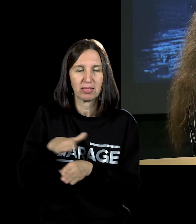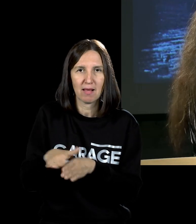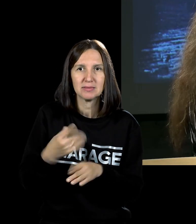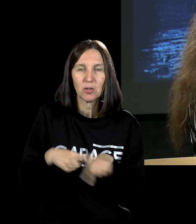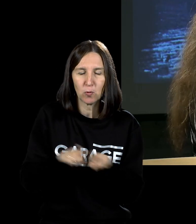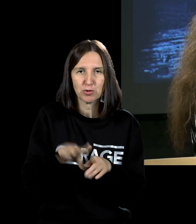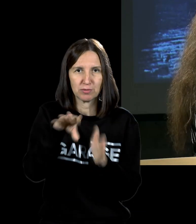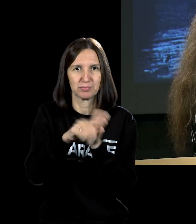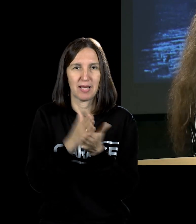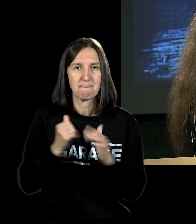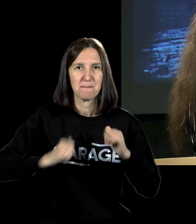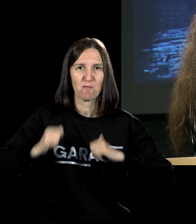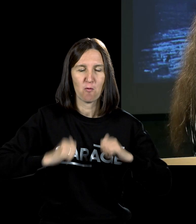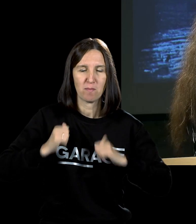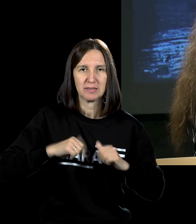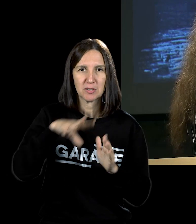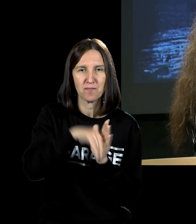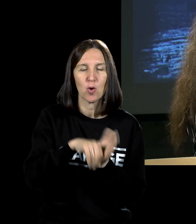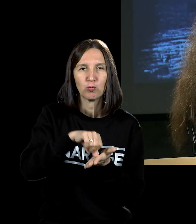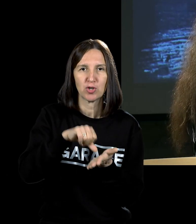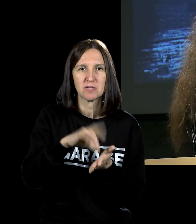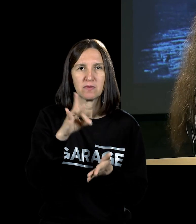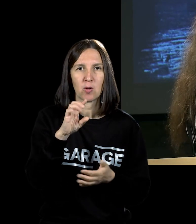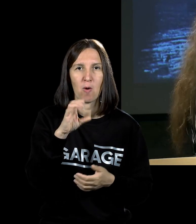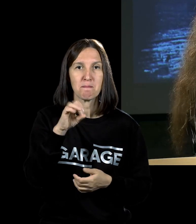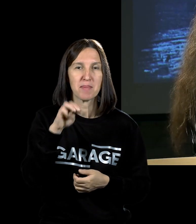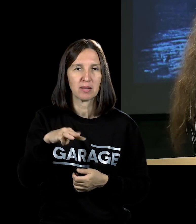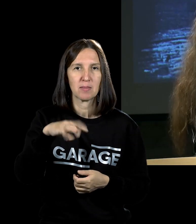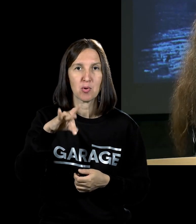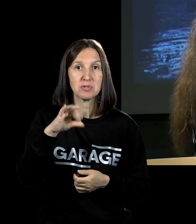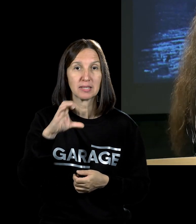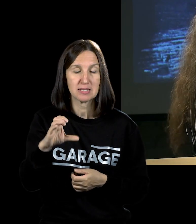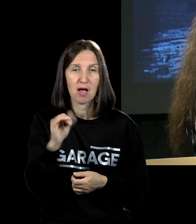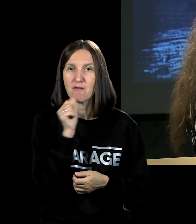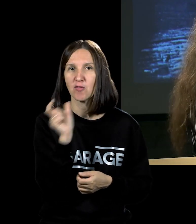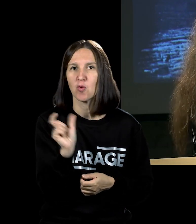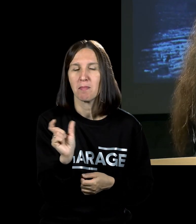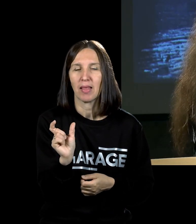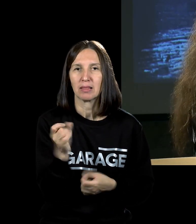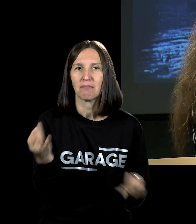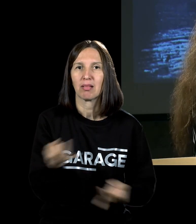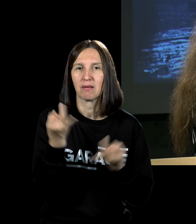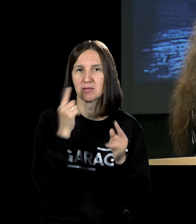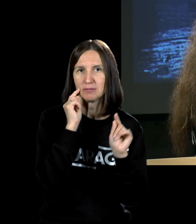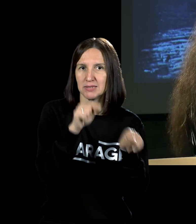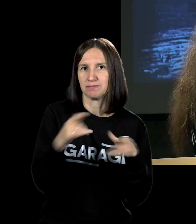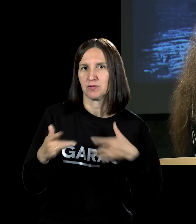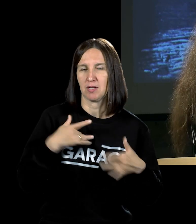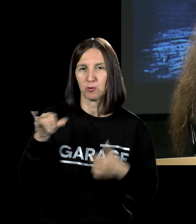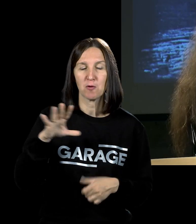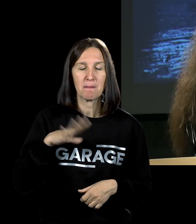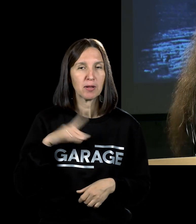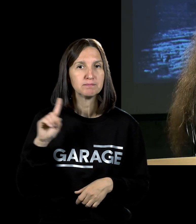один из перформансов, в котором участвовал Роберт Моррис, когда он в момент интереса к театру. Почему